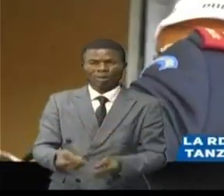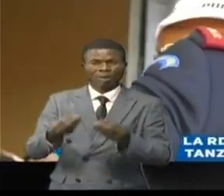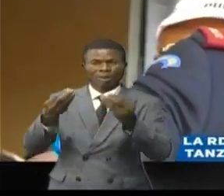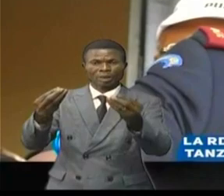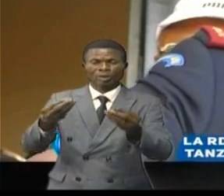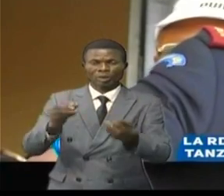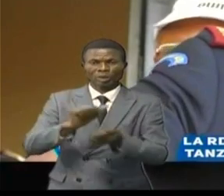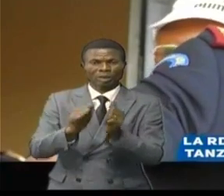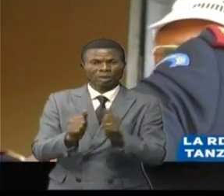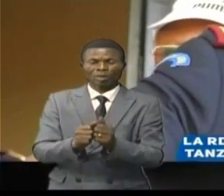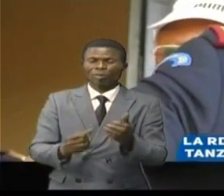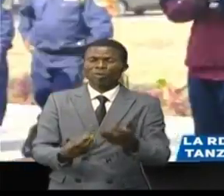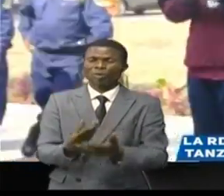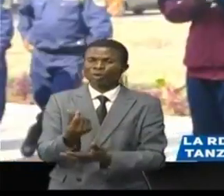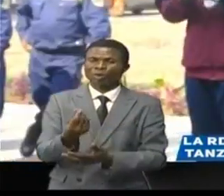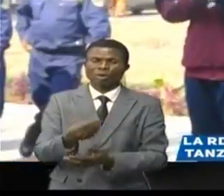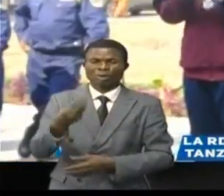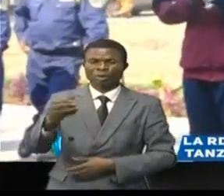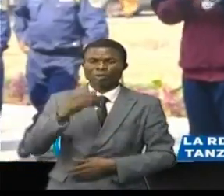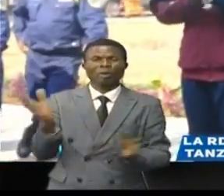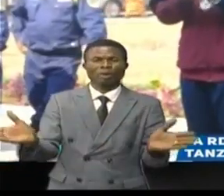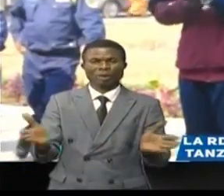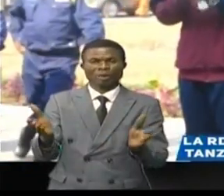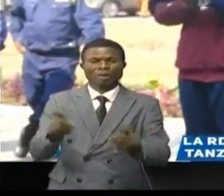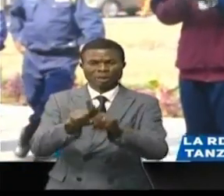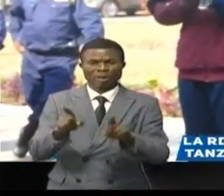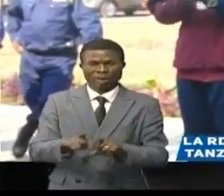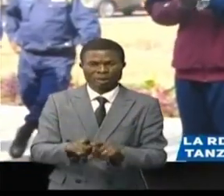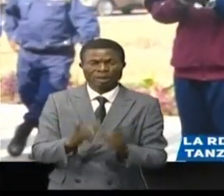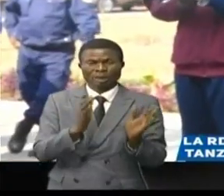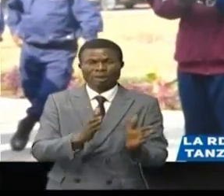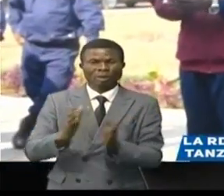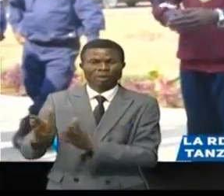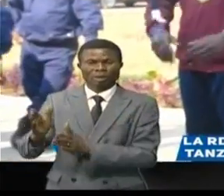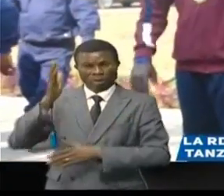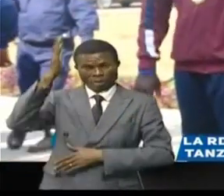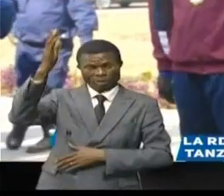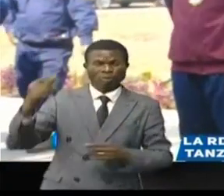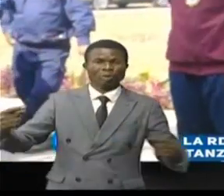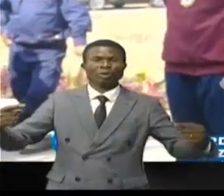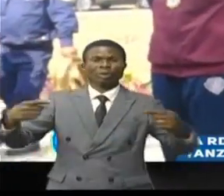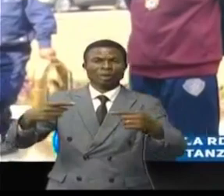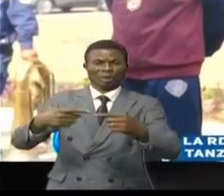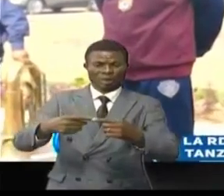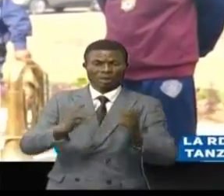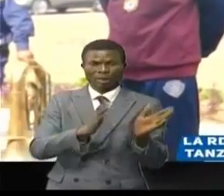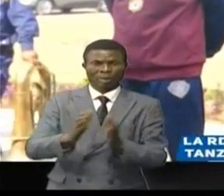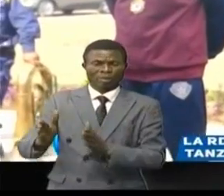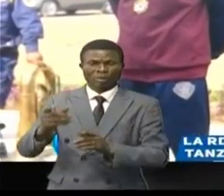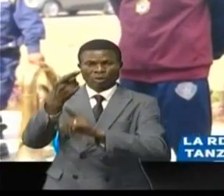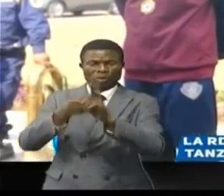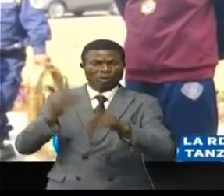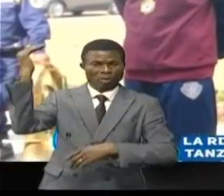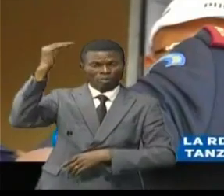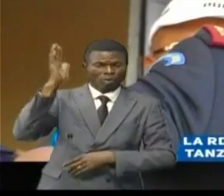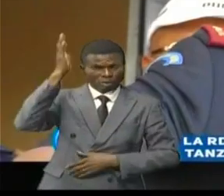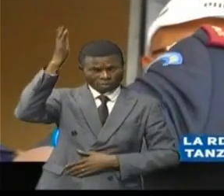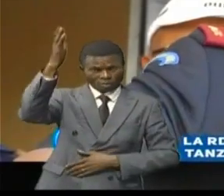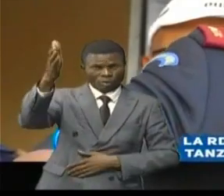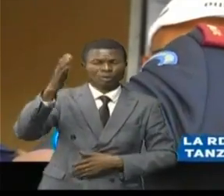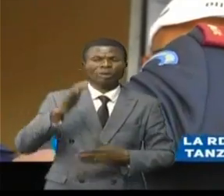termes de victoire ont été encouragés et à mieux se préparer pour la prochaine compétition prévue en décembre prochain.